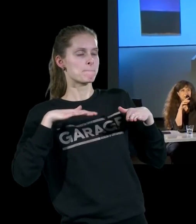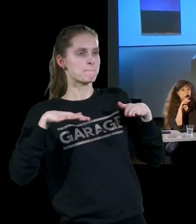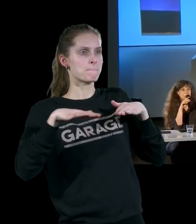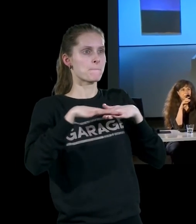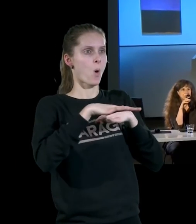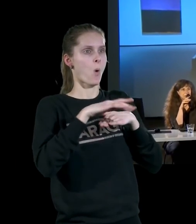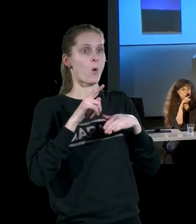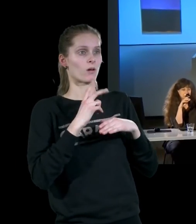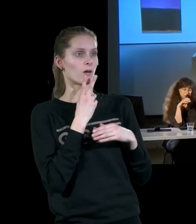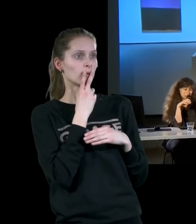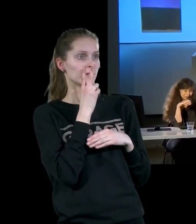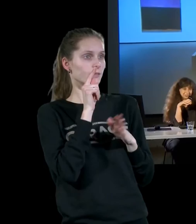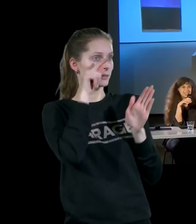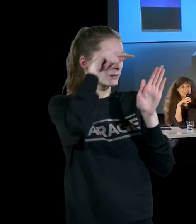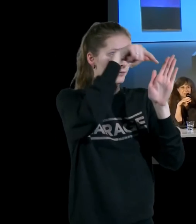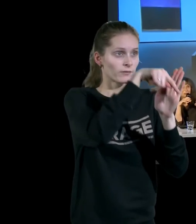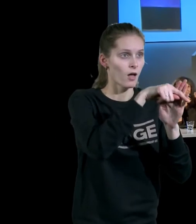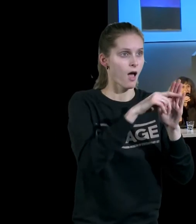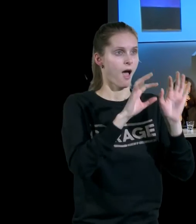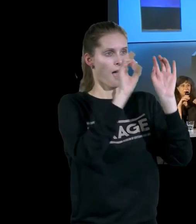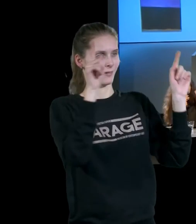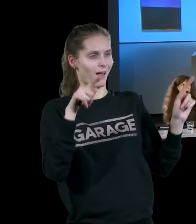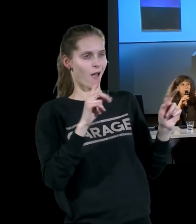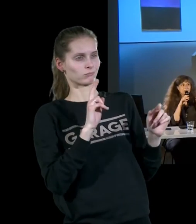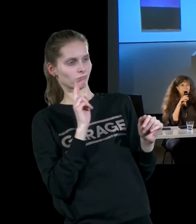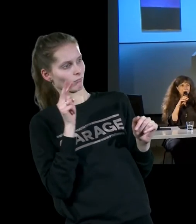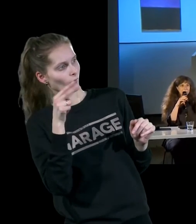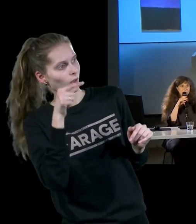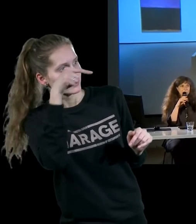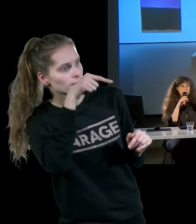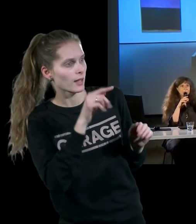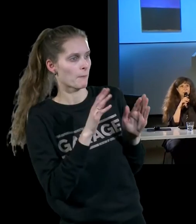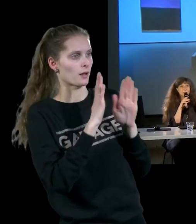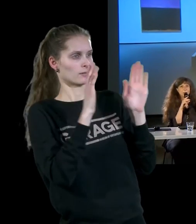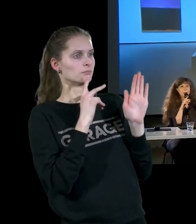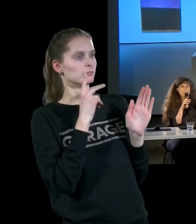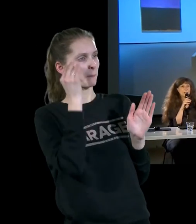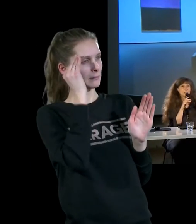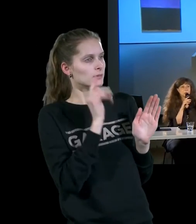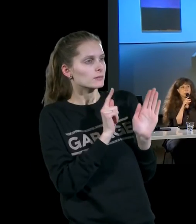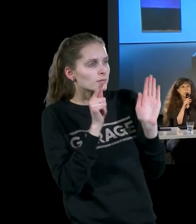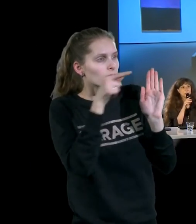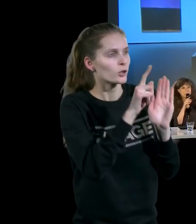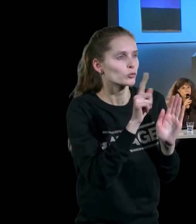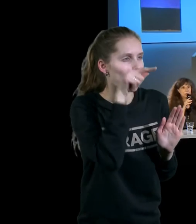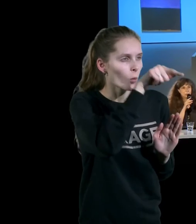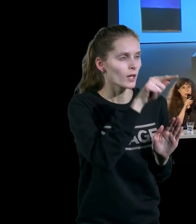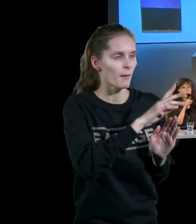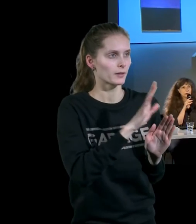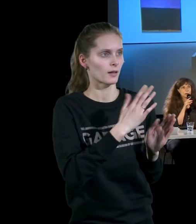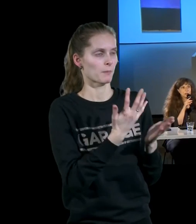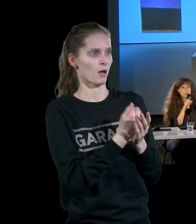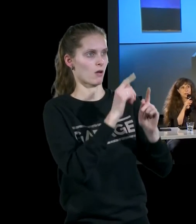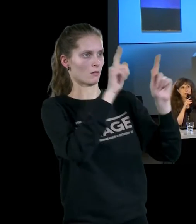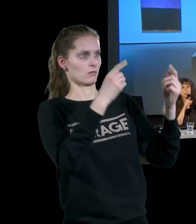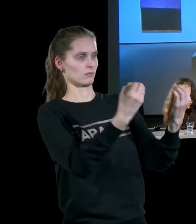не заглядываешь за раму в картину, а наоборот из этой рамы вот это живописное, собственно говоря, цветовое поле,